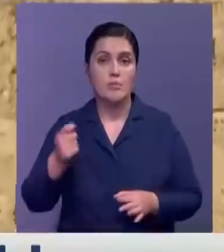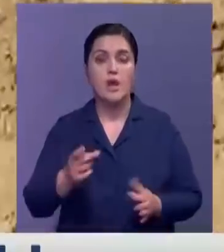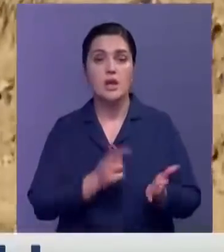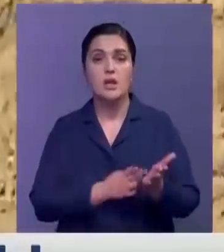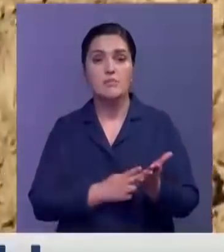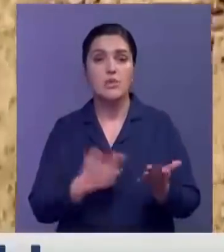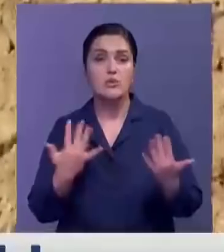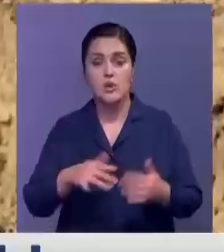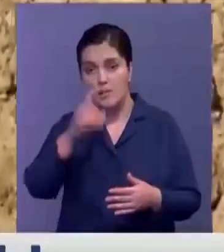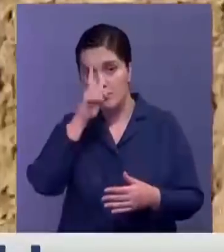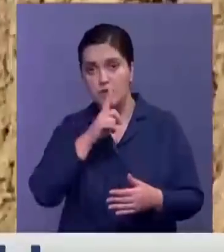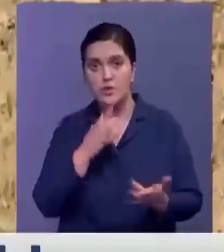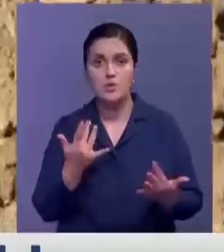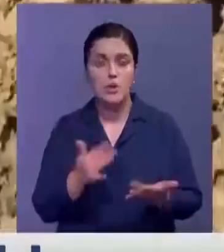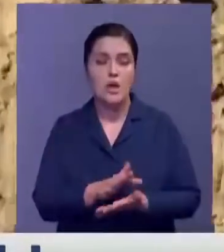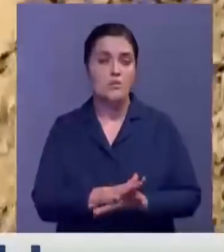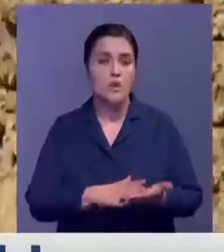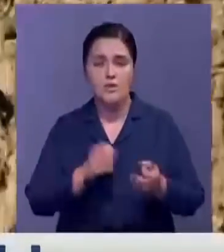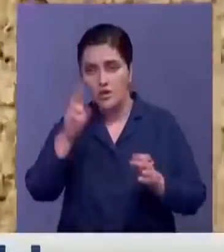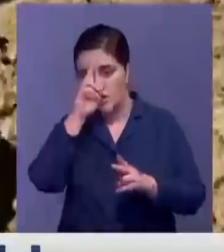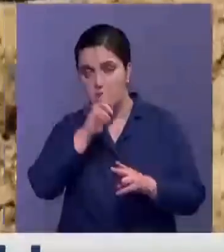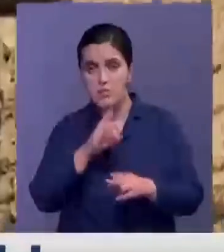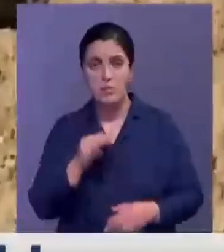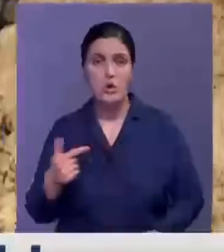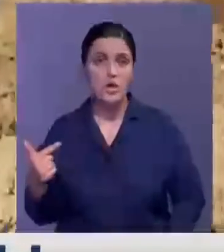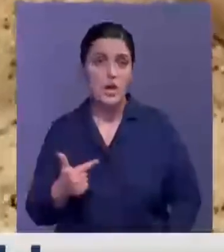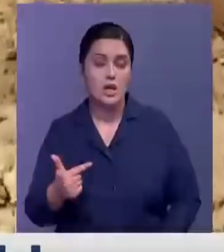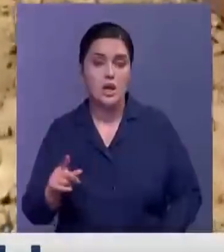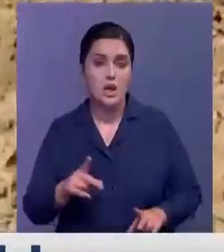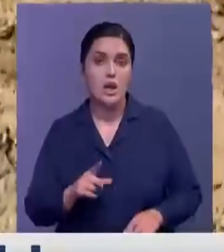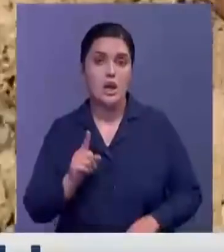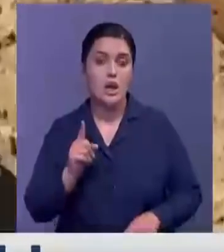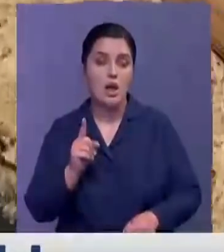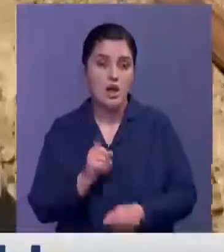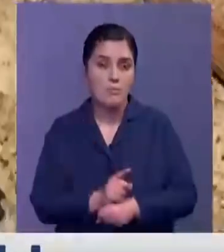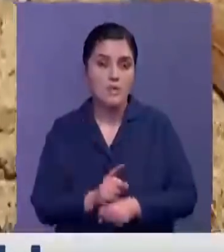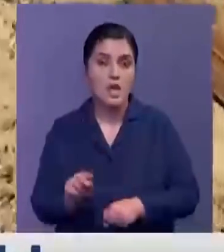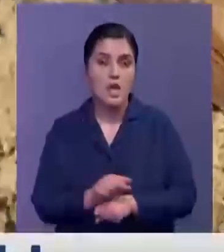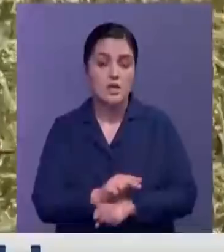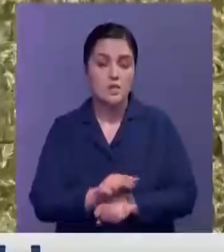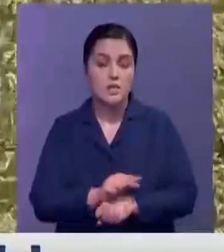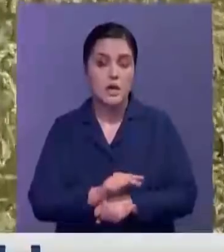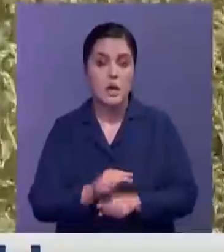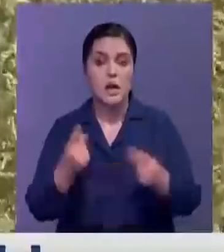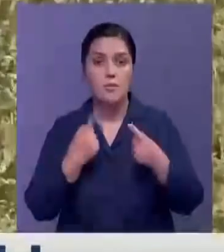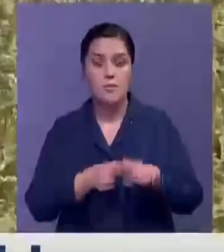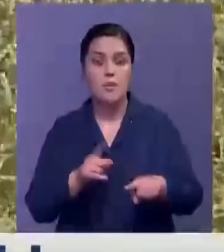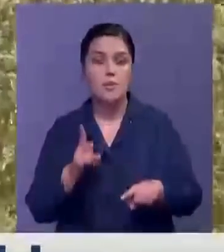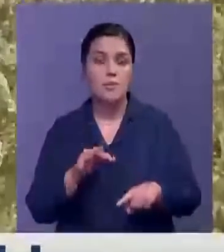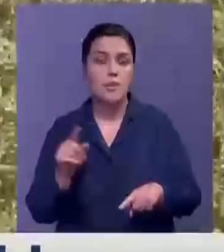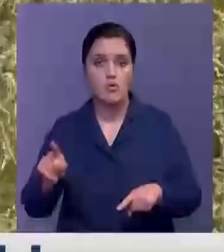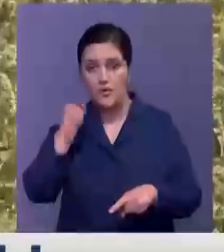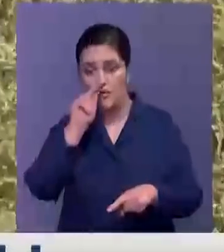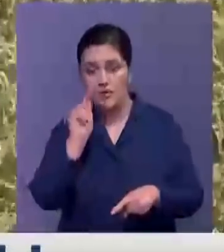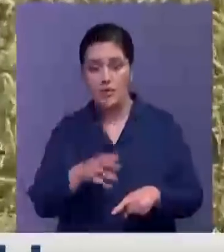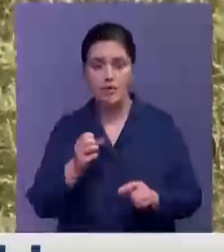уже месяц. И сколько продлятся еще, неизвестно. По гарантии подрядчик обязан отремонтировать оборудование. Но дело оказалось не только в нем.